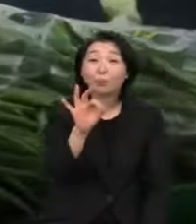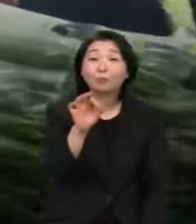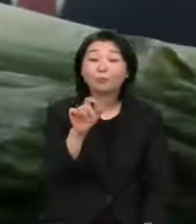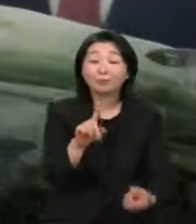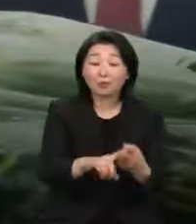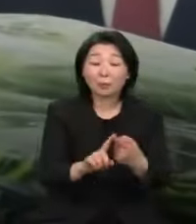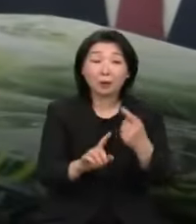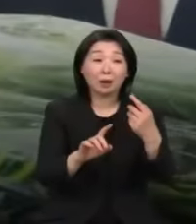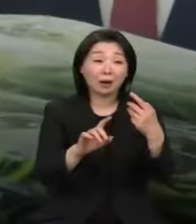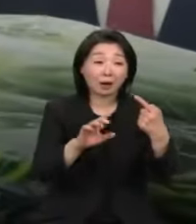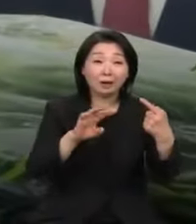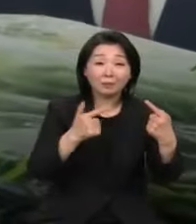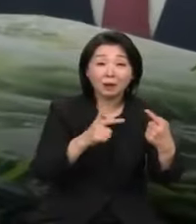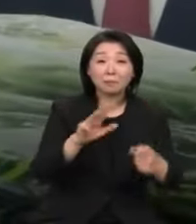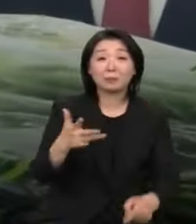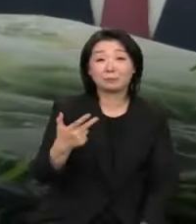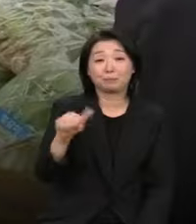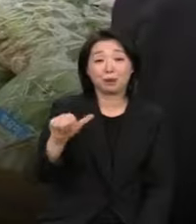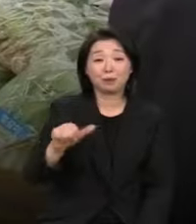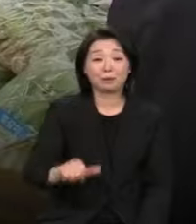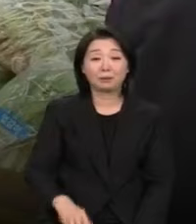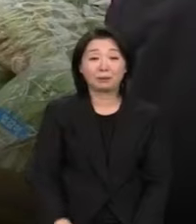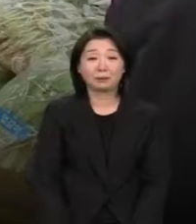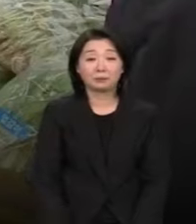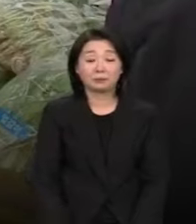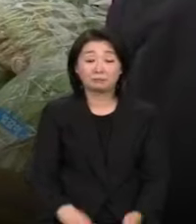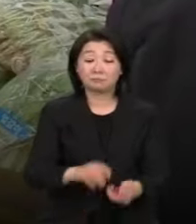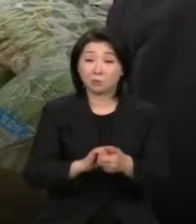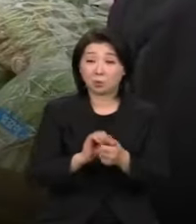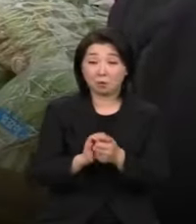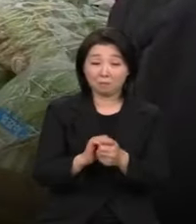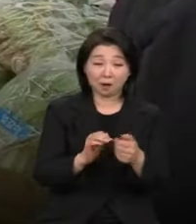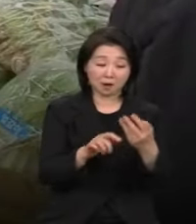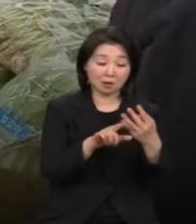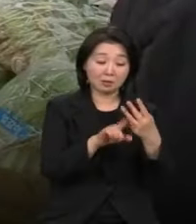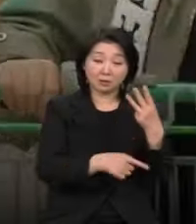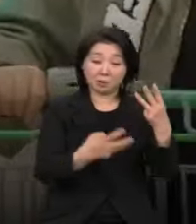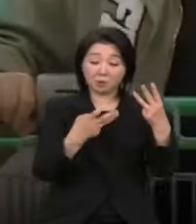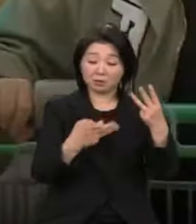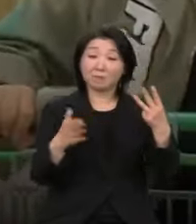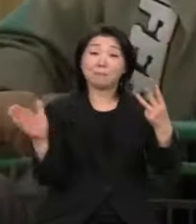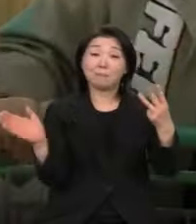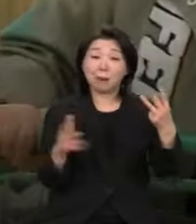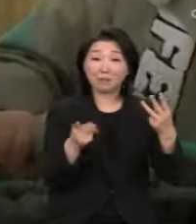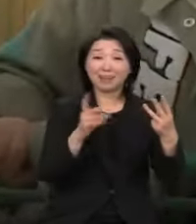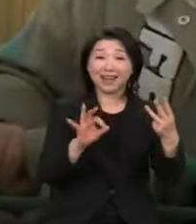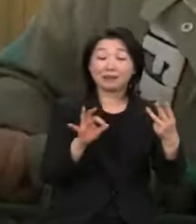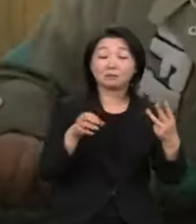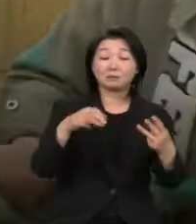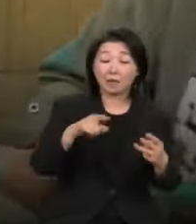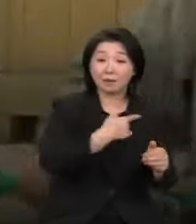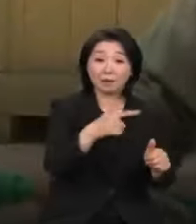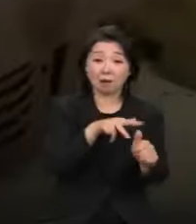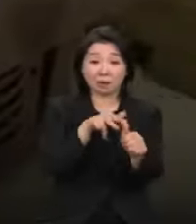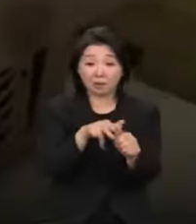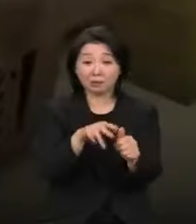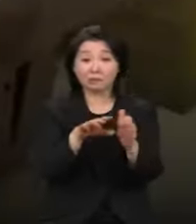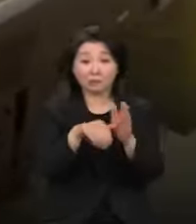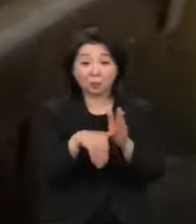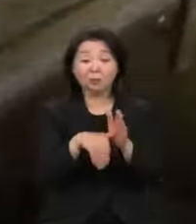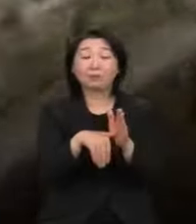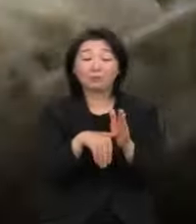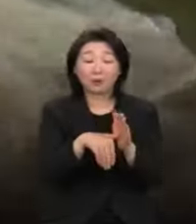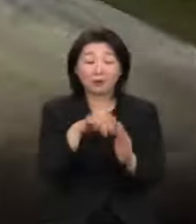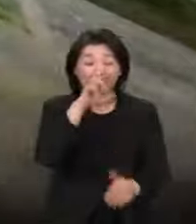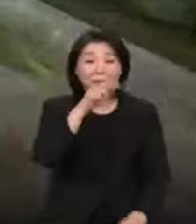한 단에 875원입니다. 농협은 지난달 18일부터 양재 하나로마트 등 전국 7개 대형 매장에서 대파